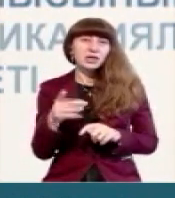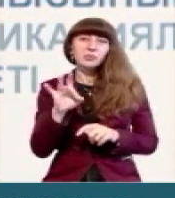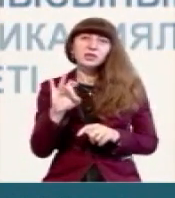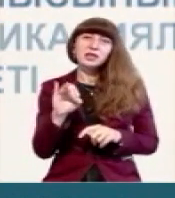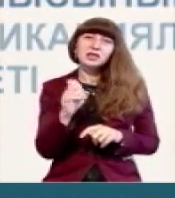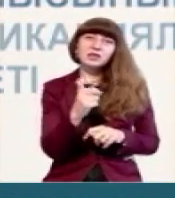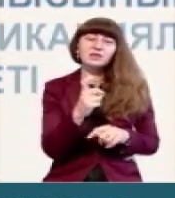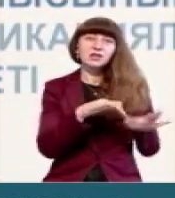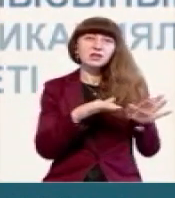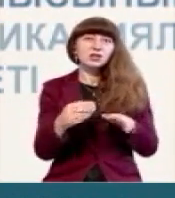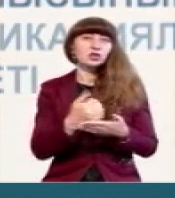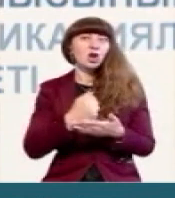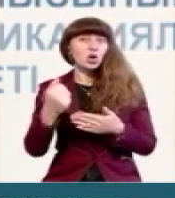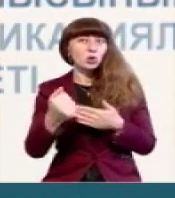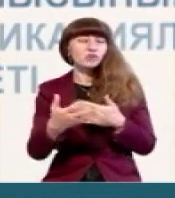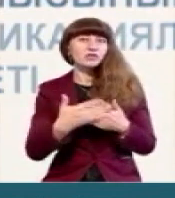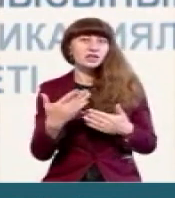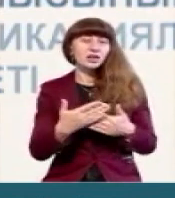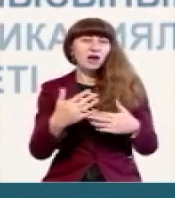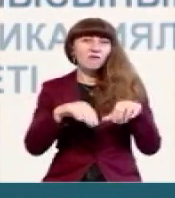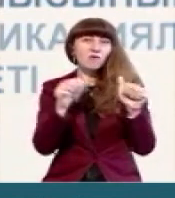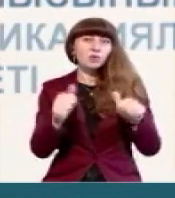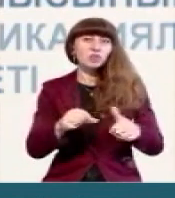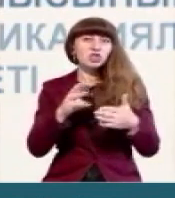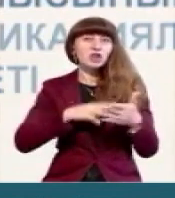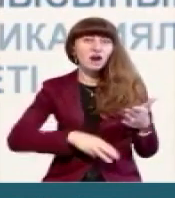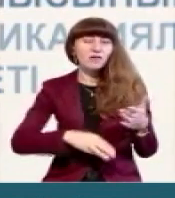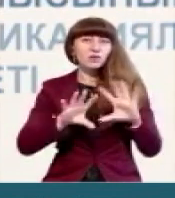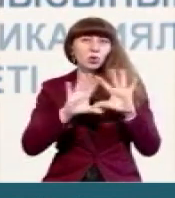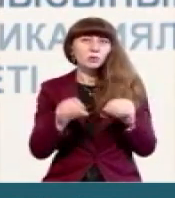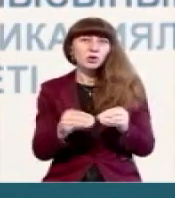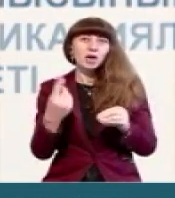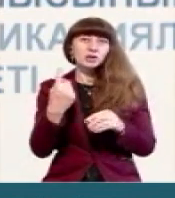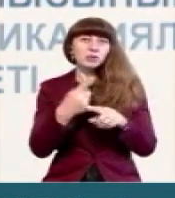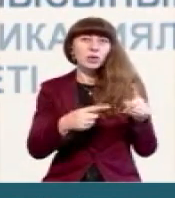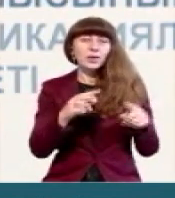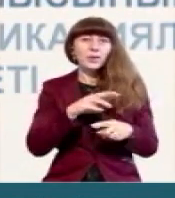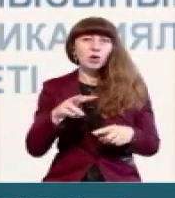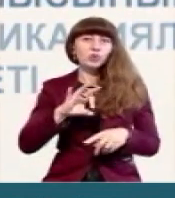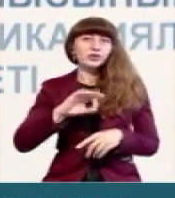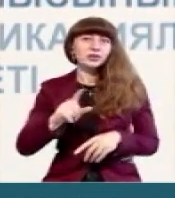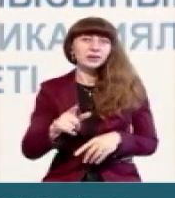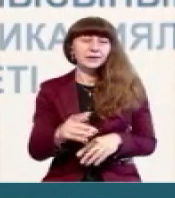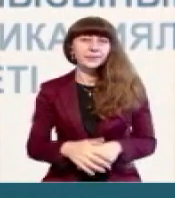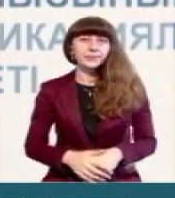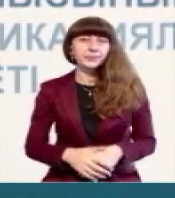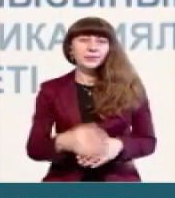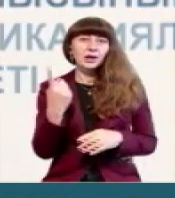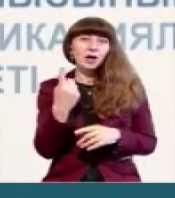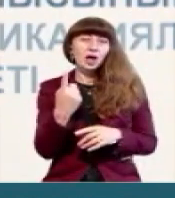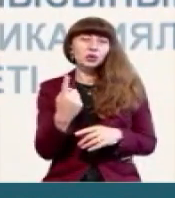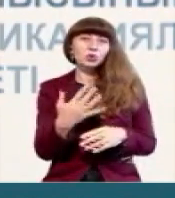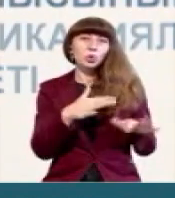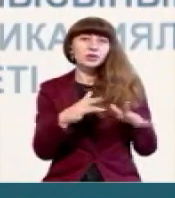объективті себептер бойынша қызмет көрсетуден бас тартылды. Құжаттардың ресми құжаттарға постил қою мемлекет көрсетілетін